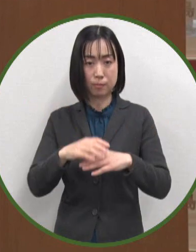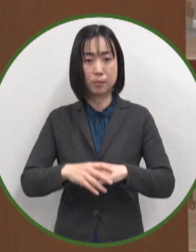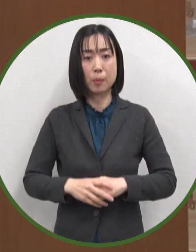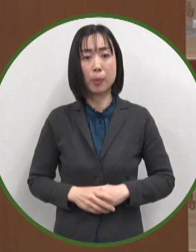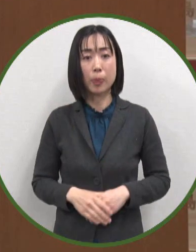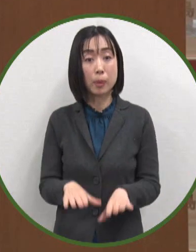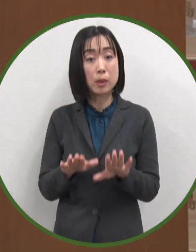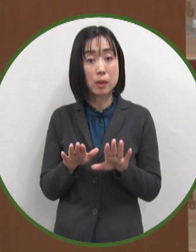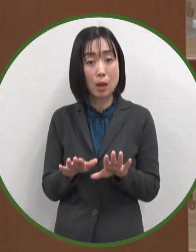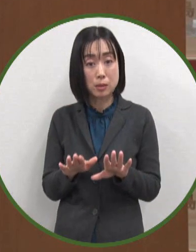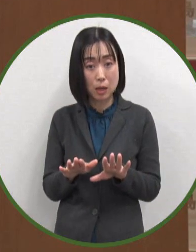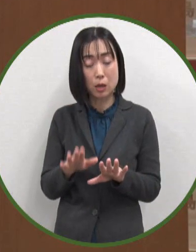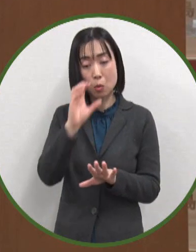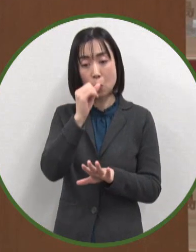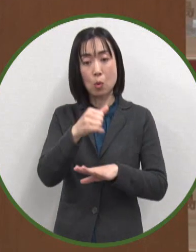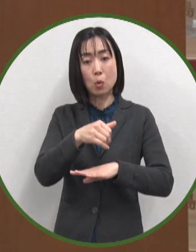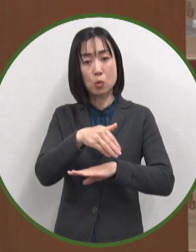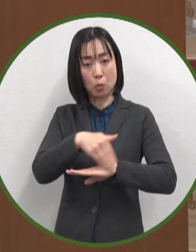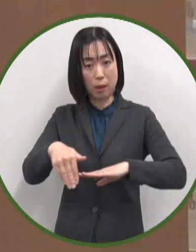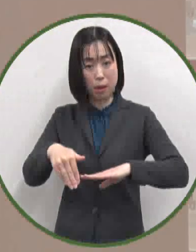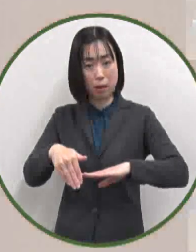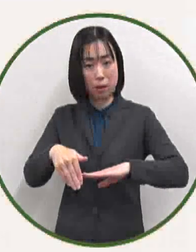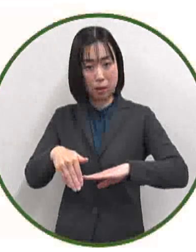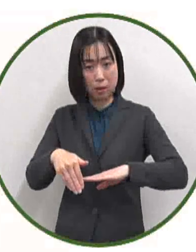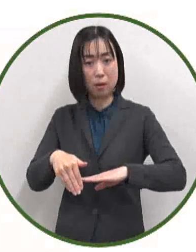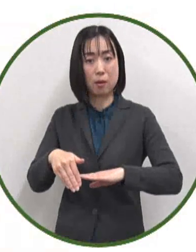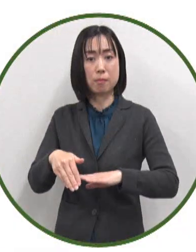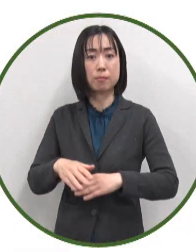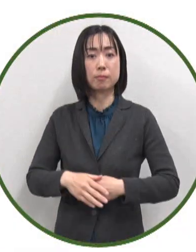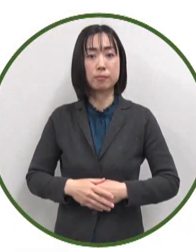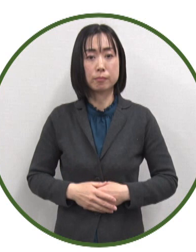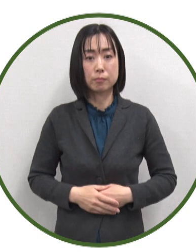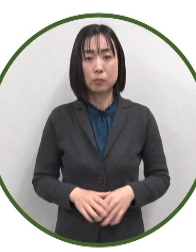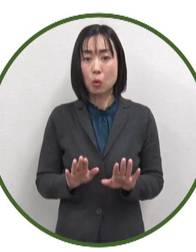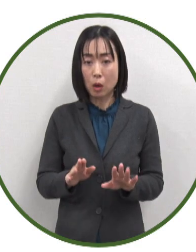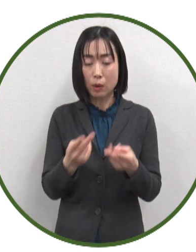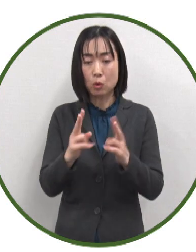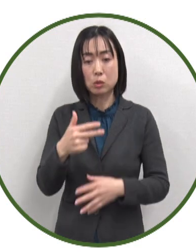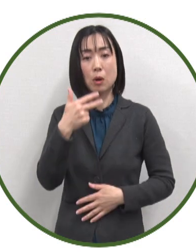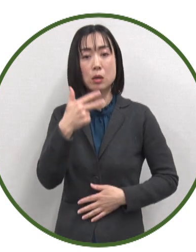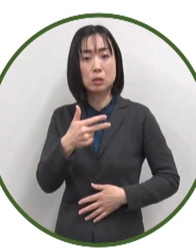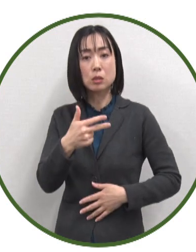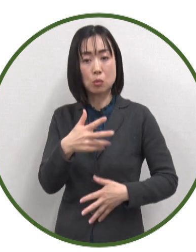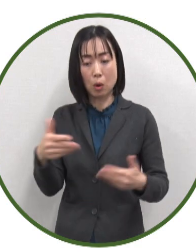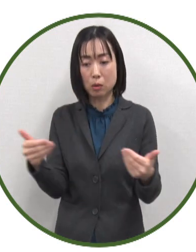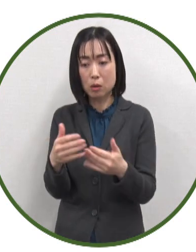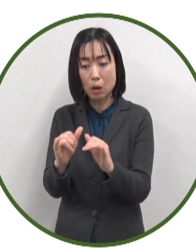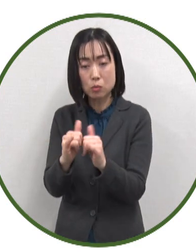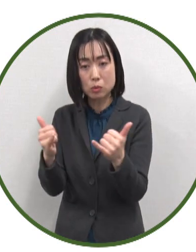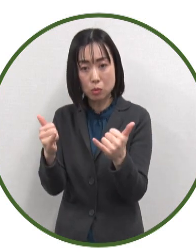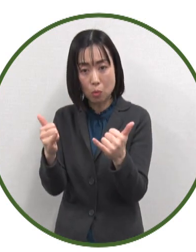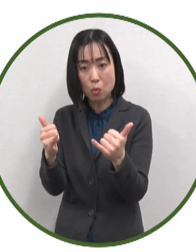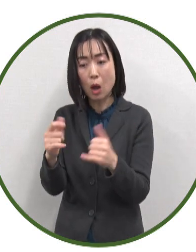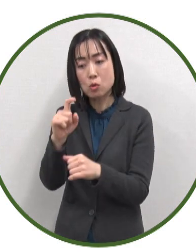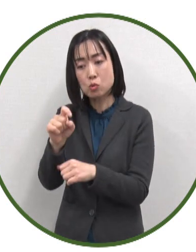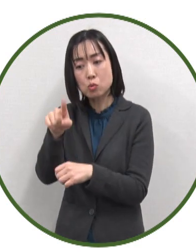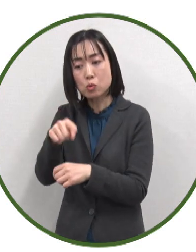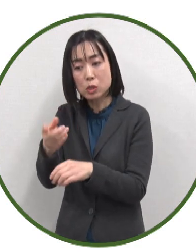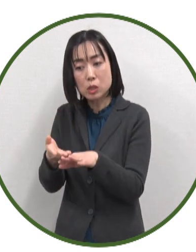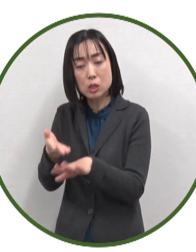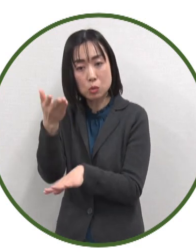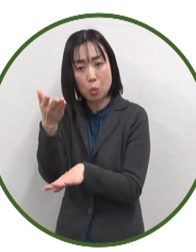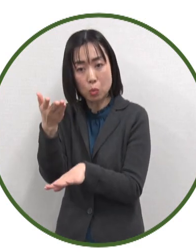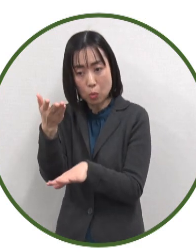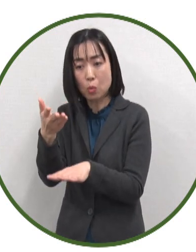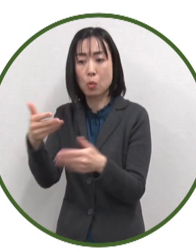で現在予定している概要です。で今回は広島市の従業員10名以上の事業所にお勤めの